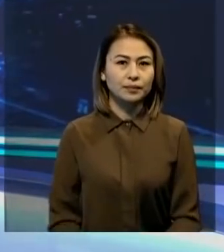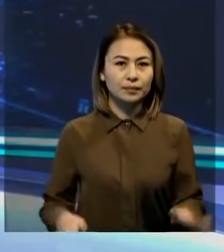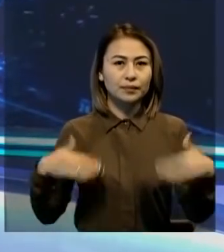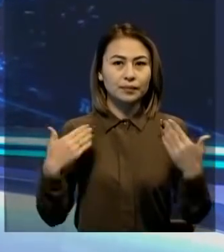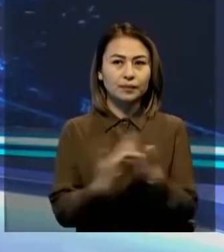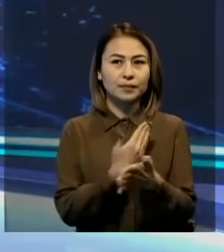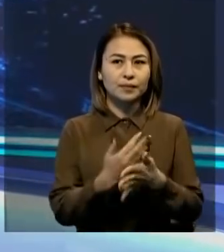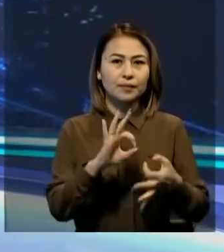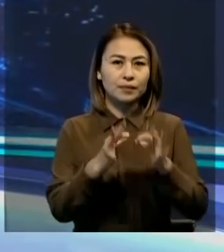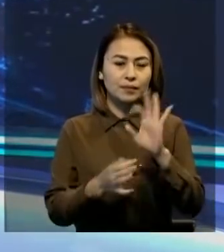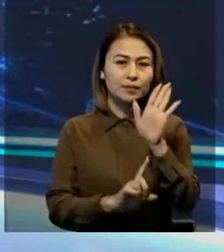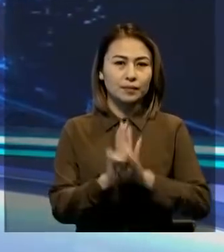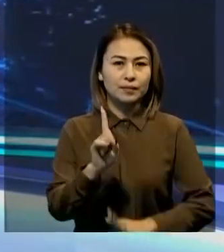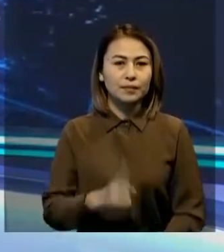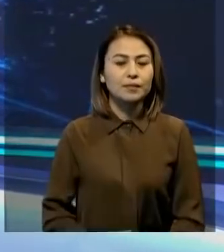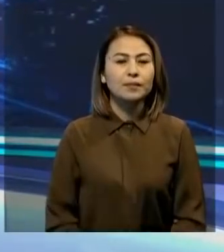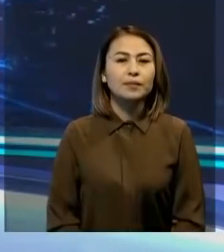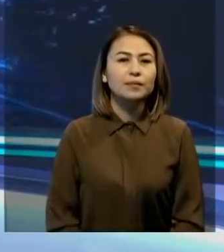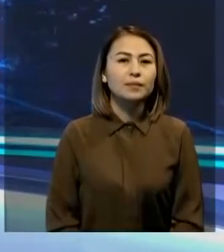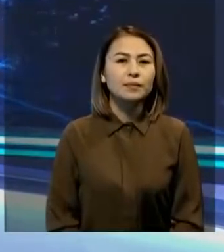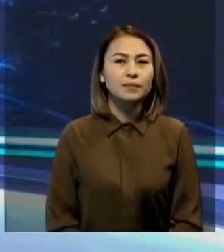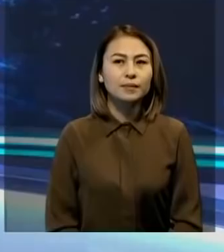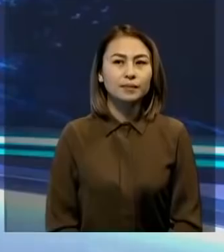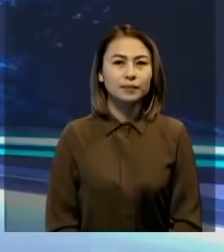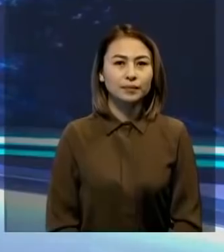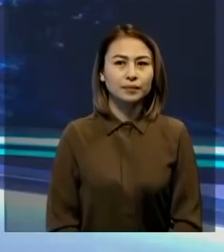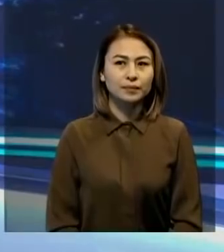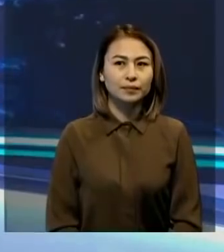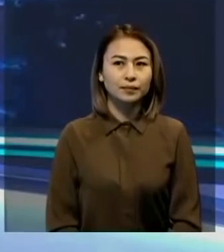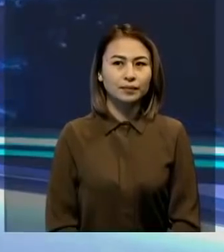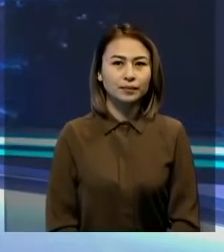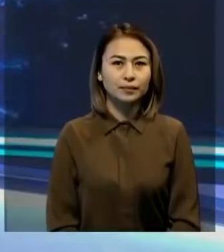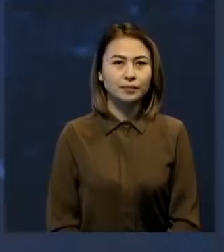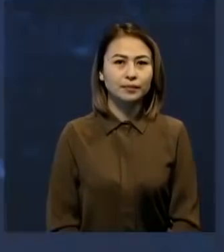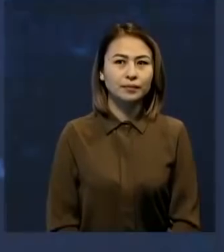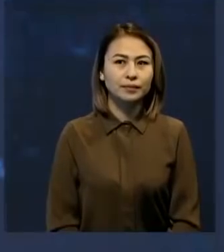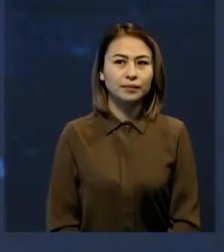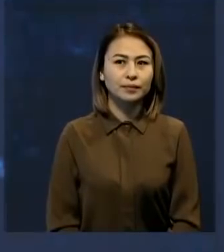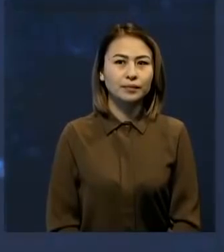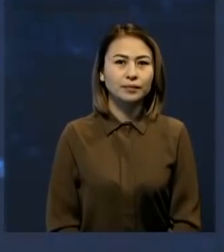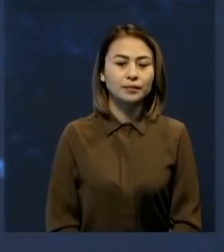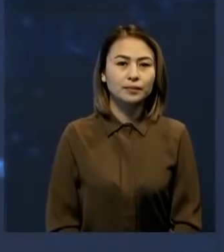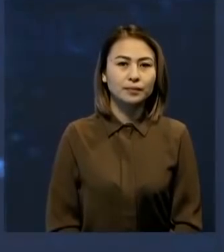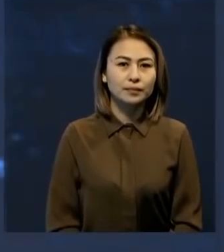Армысыздар, тікелей эфирде жаңалықтар уақыты, эфирде Мақпал Субайқызы және Жанбота Сәрсенбаева.